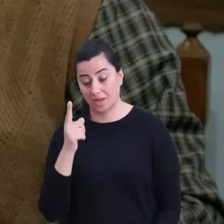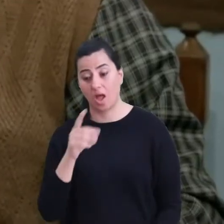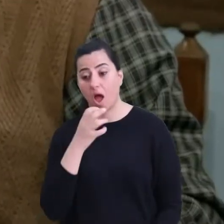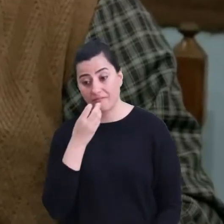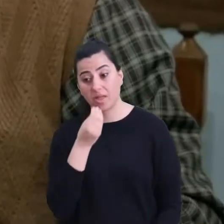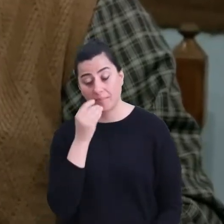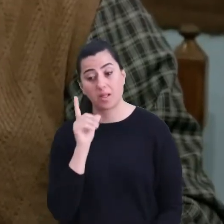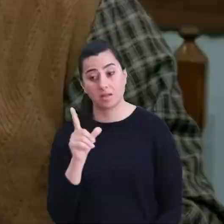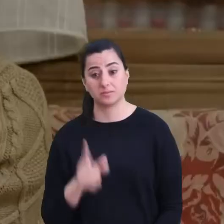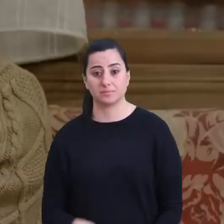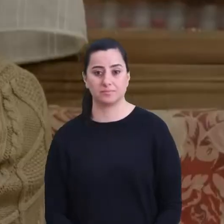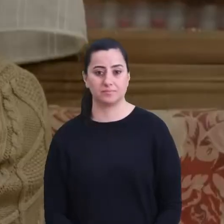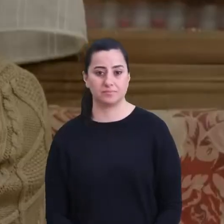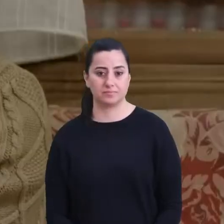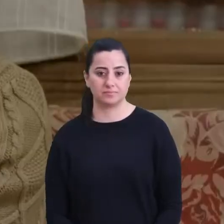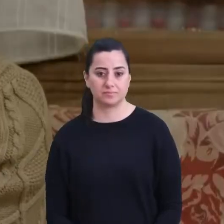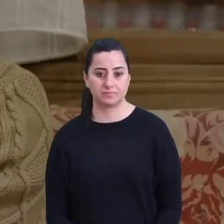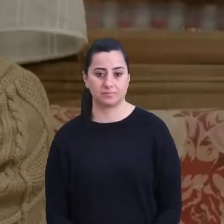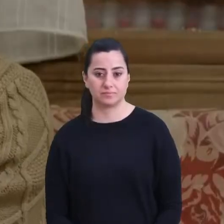senin ayvayı yemen şart.